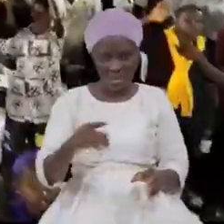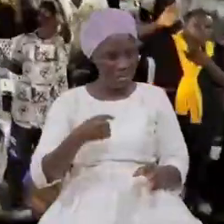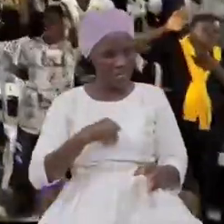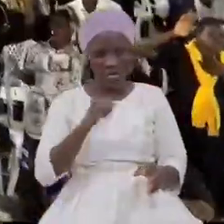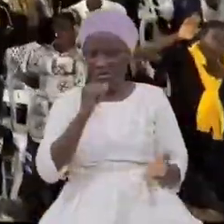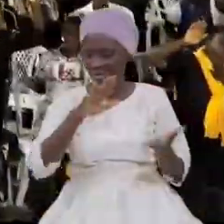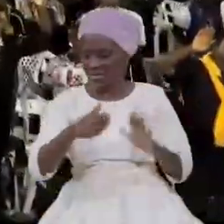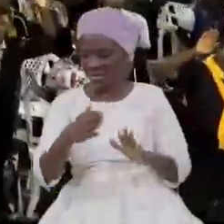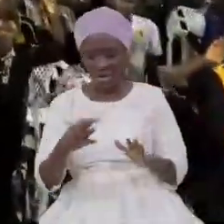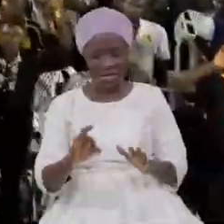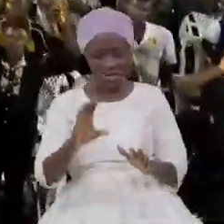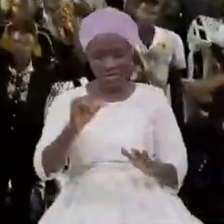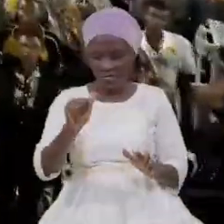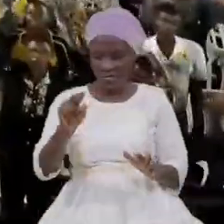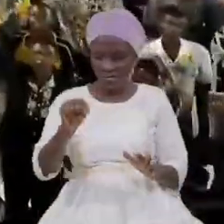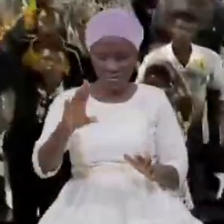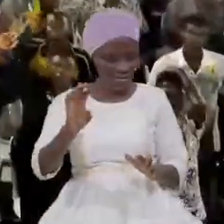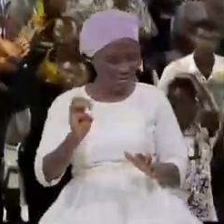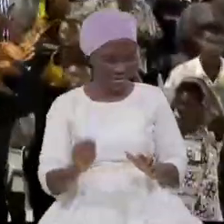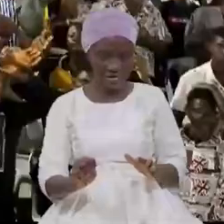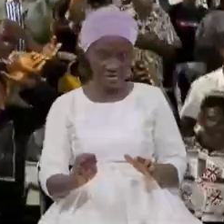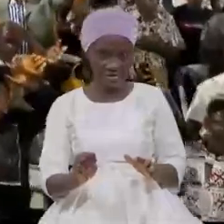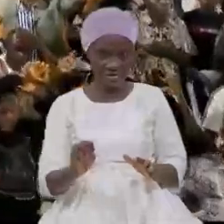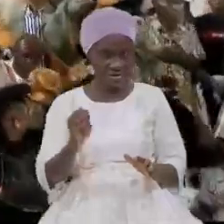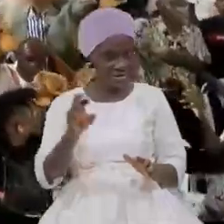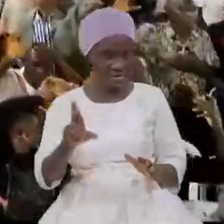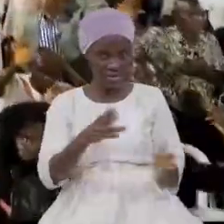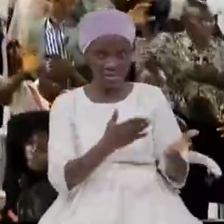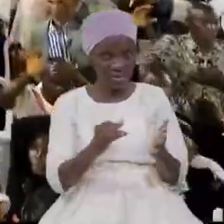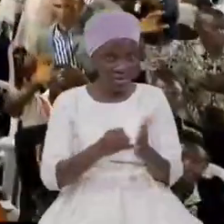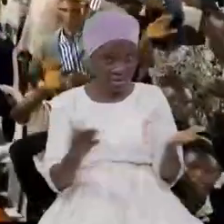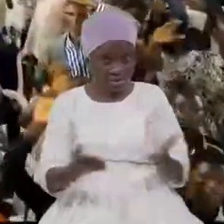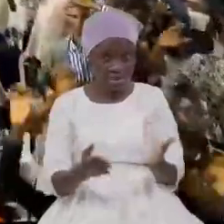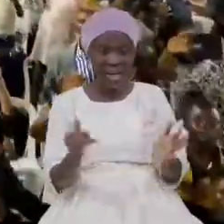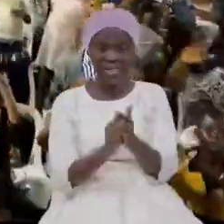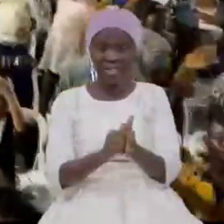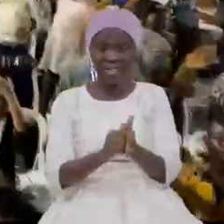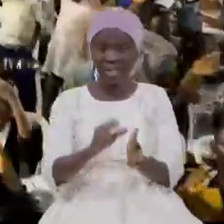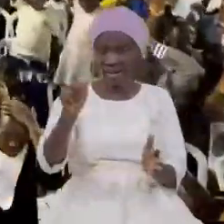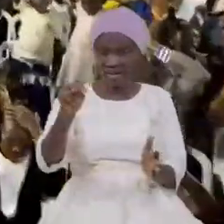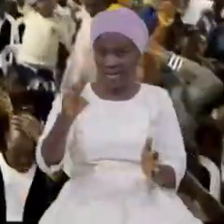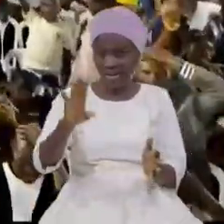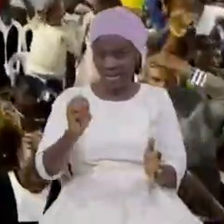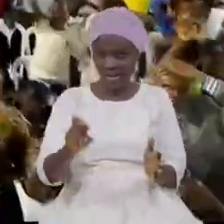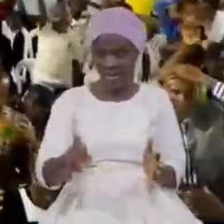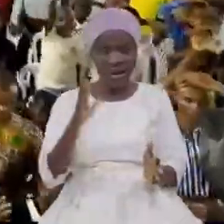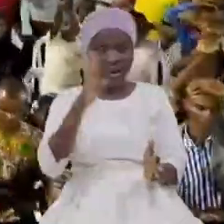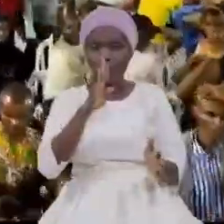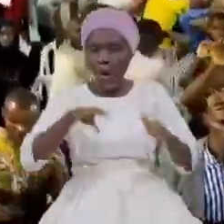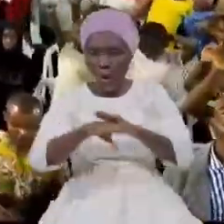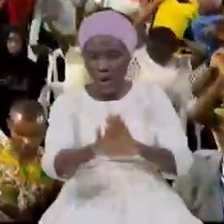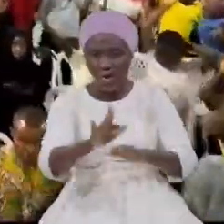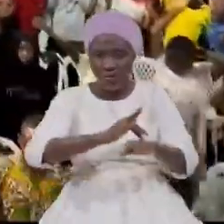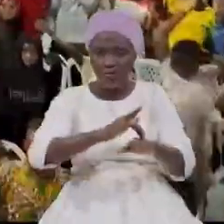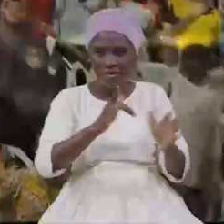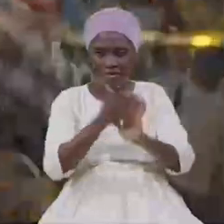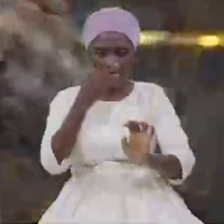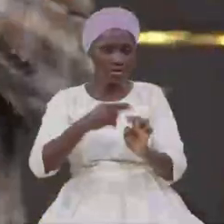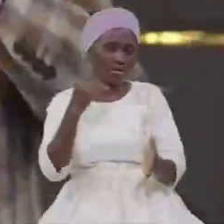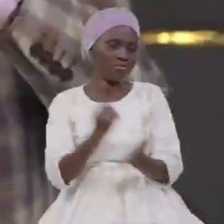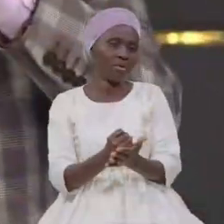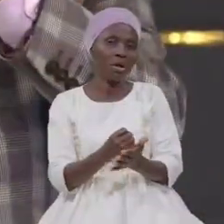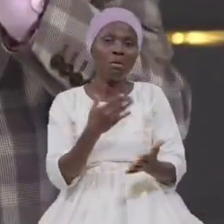ce cancer ici en ce lieu. Ce cancer sera sous tes pieds. Quel que soit le problème, le